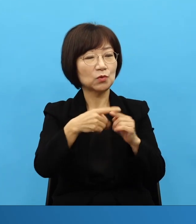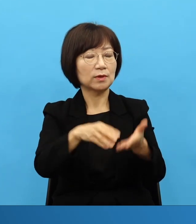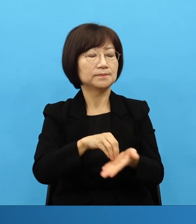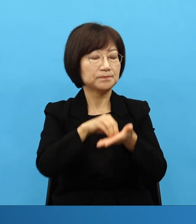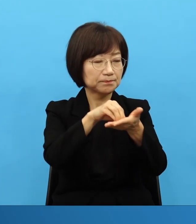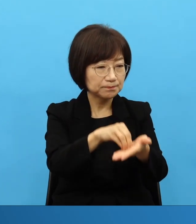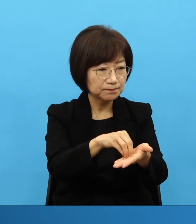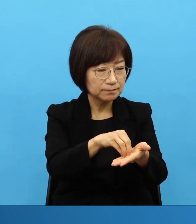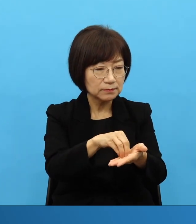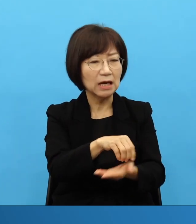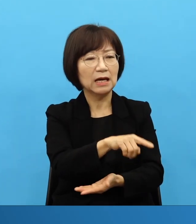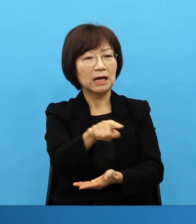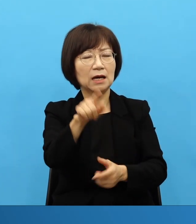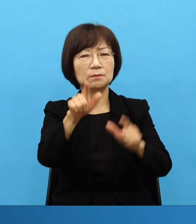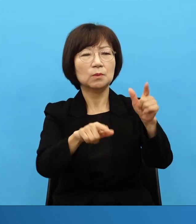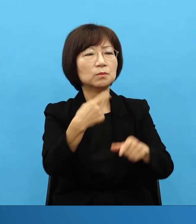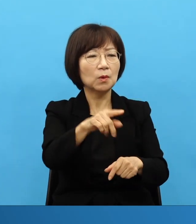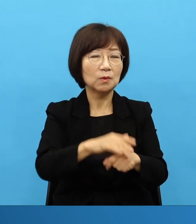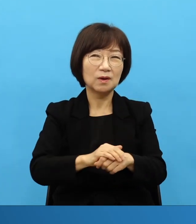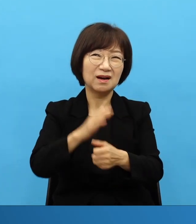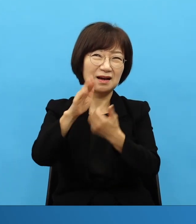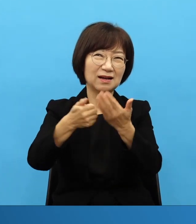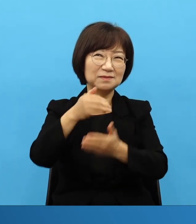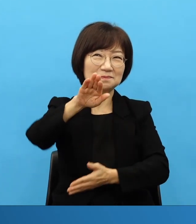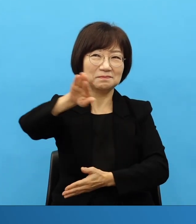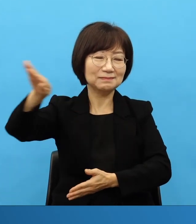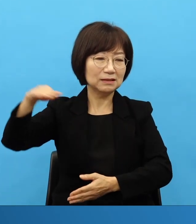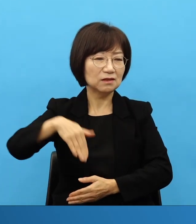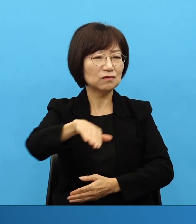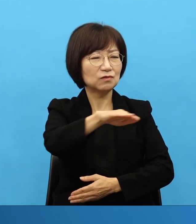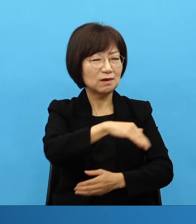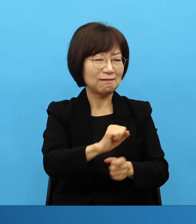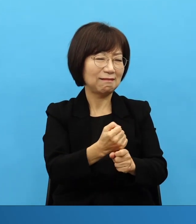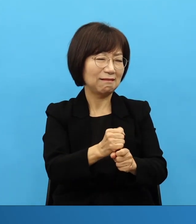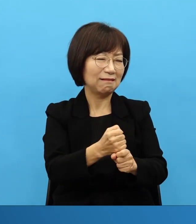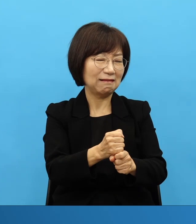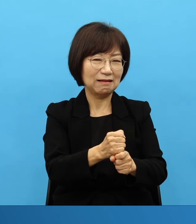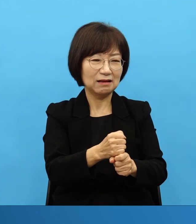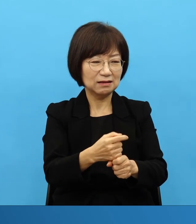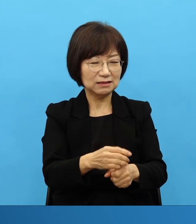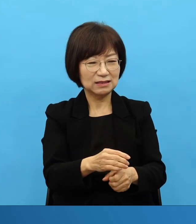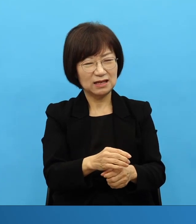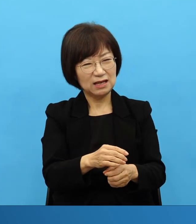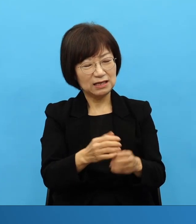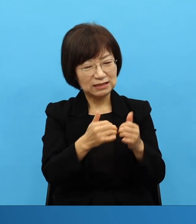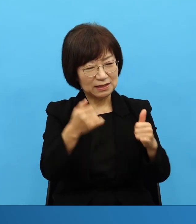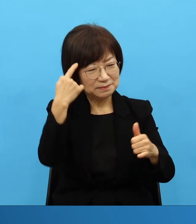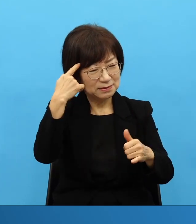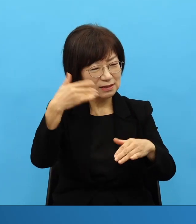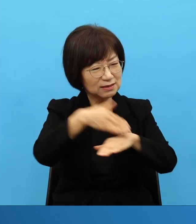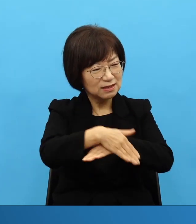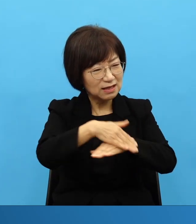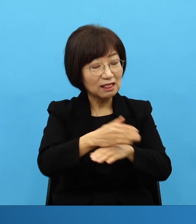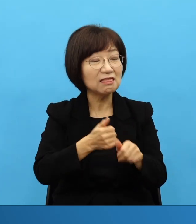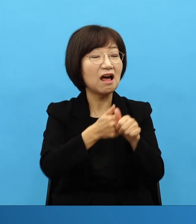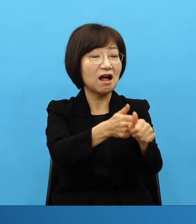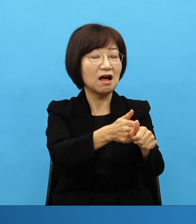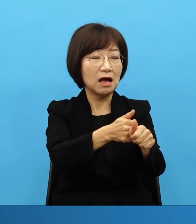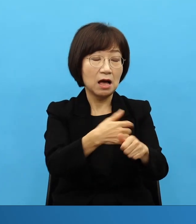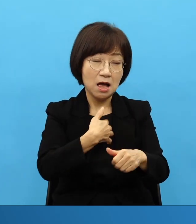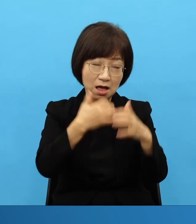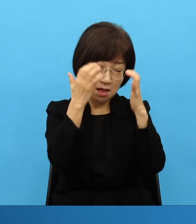인본주의를 써. The very first church that I went 하나님 to 안 as an 믿어요. assistant pastor, they used so much humanism. They didn't believe in God. 그래서 거기서 이제 죽도록